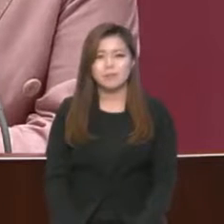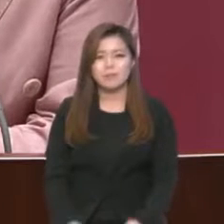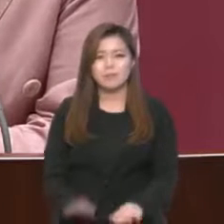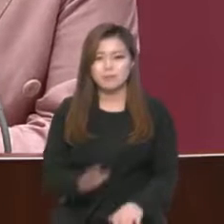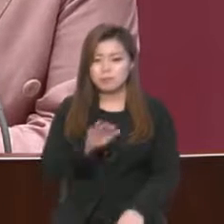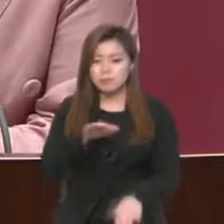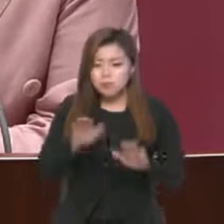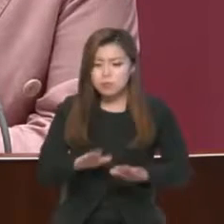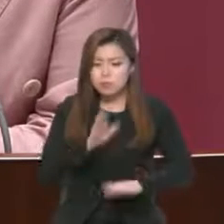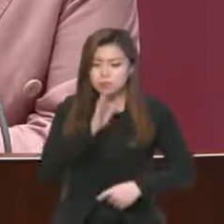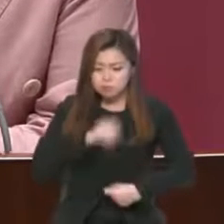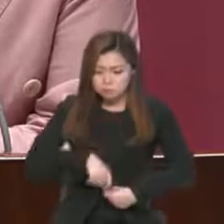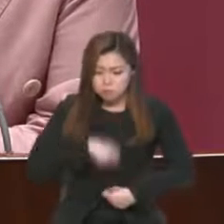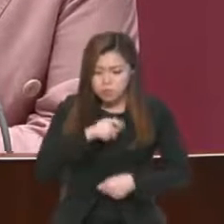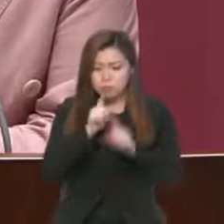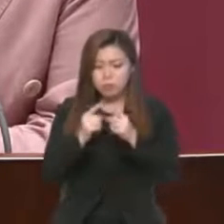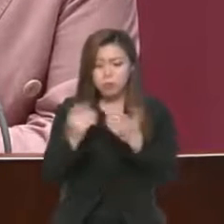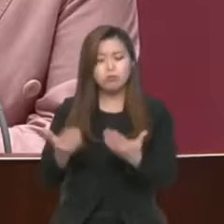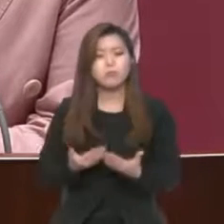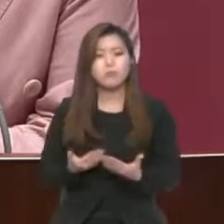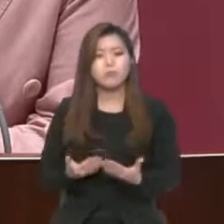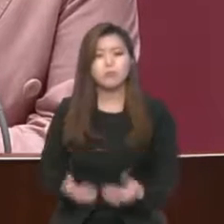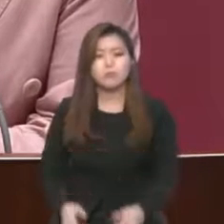진실의 자리입니다. 장관님,